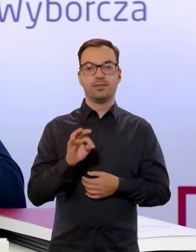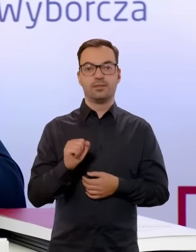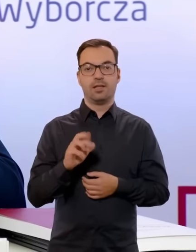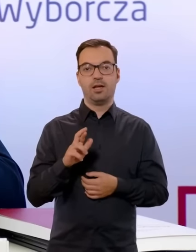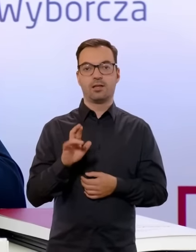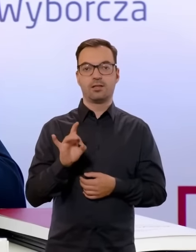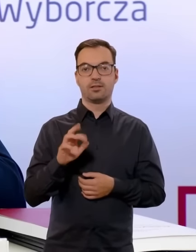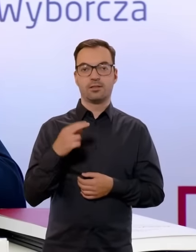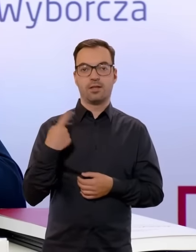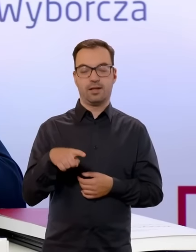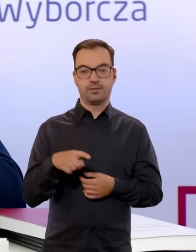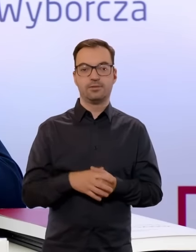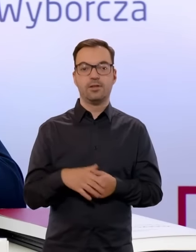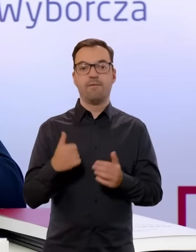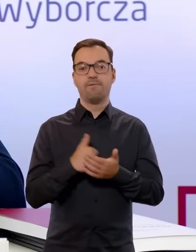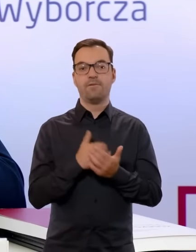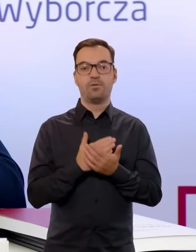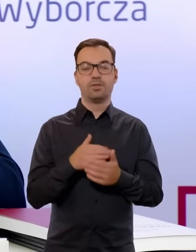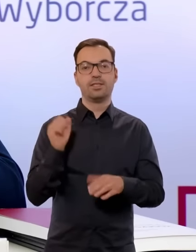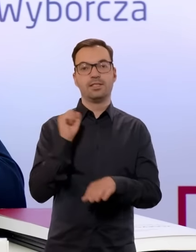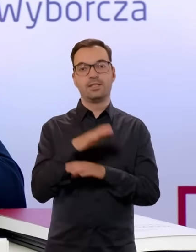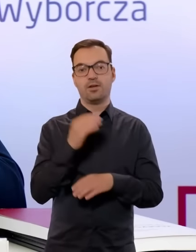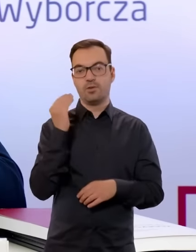Stargard, powiat stargardzki, województwo